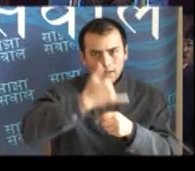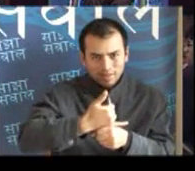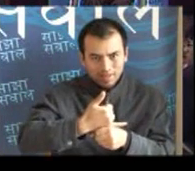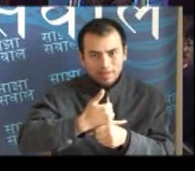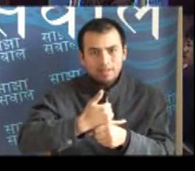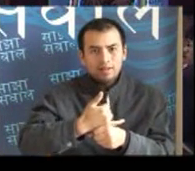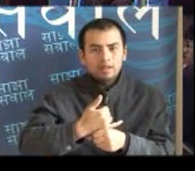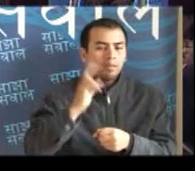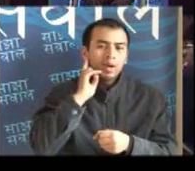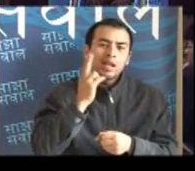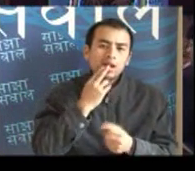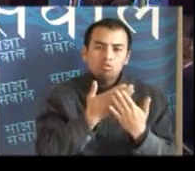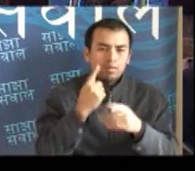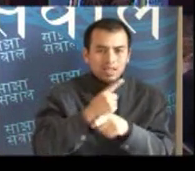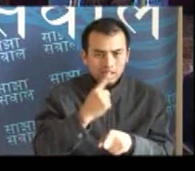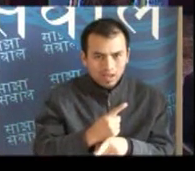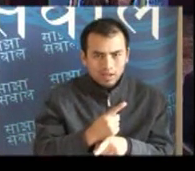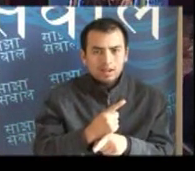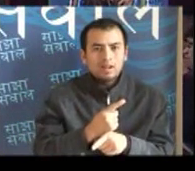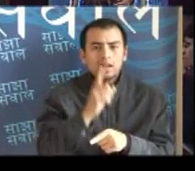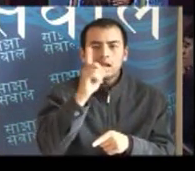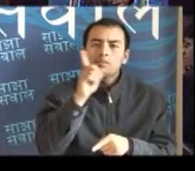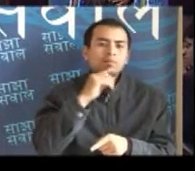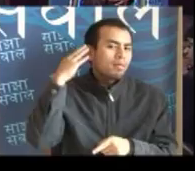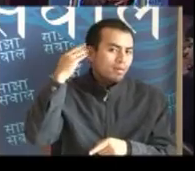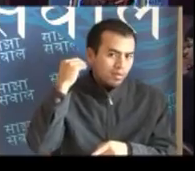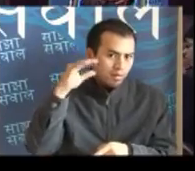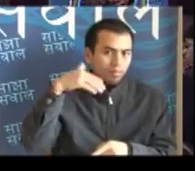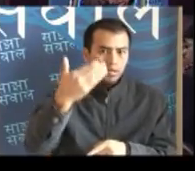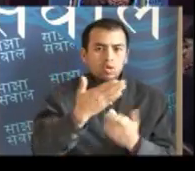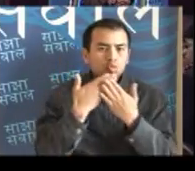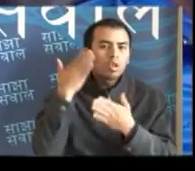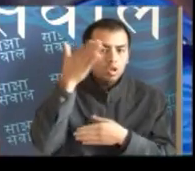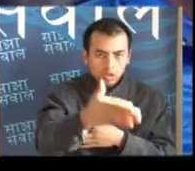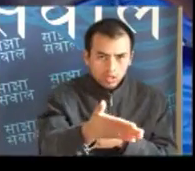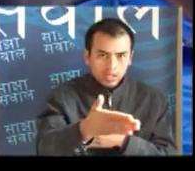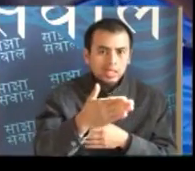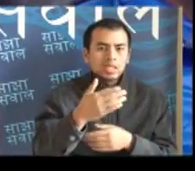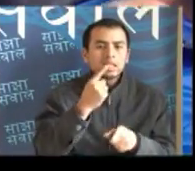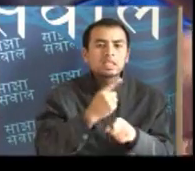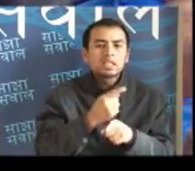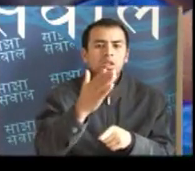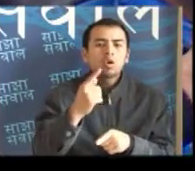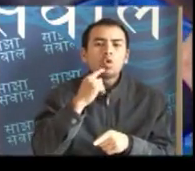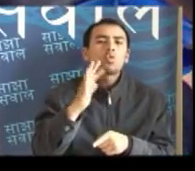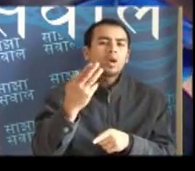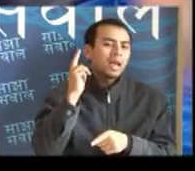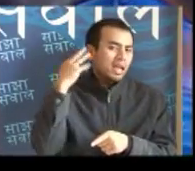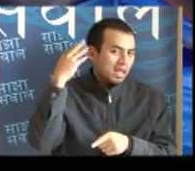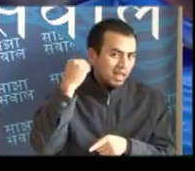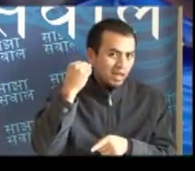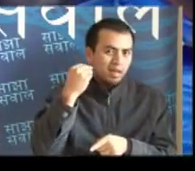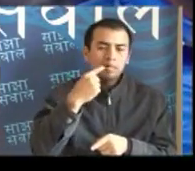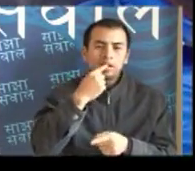स्याङ्जा, त्यस्तै म बैरा स्कुलमा शिक्षक पनि हुँ। 11 वर्षमा बैरा भएपछि म स्कुल गएँ। त्यो शिक्षकले चाहिँ कस्तो कान नसुने